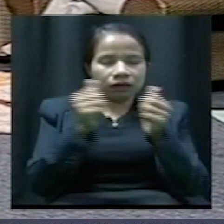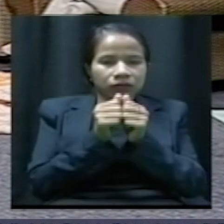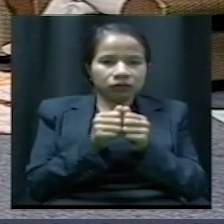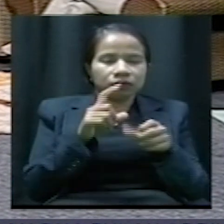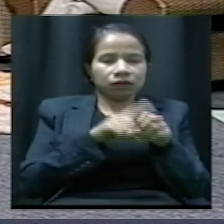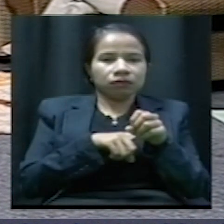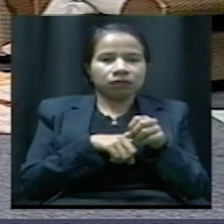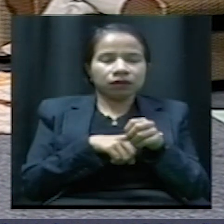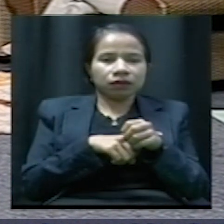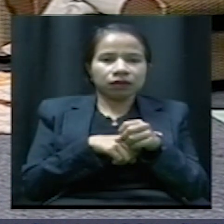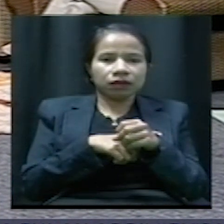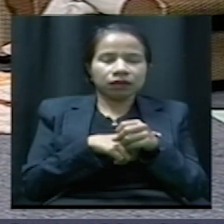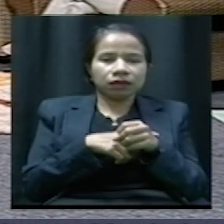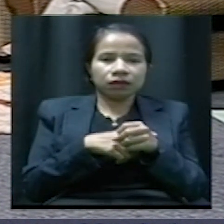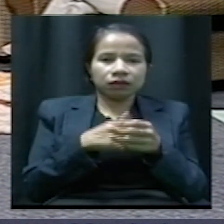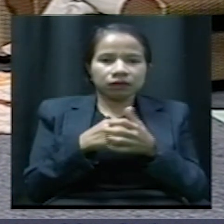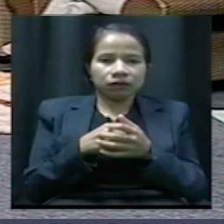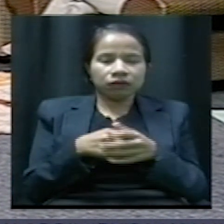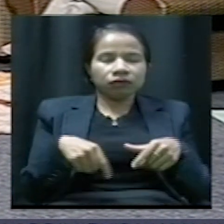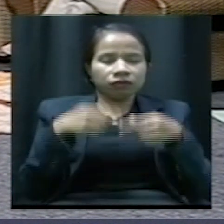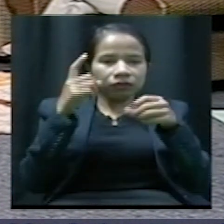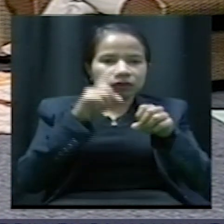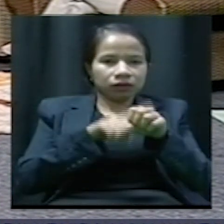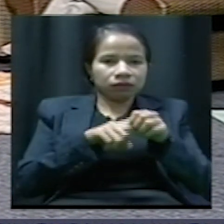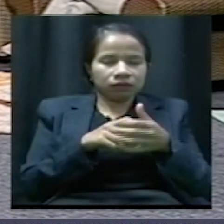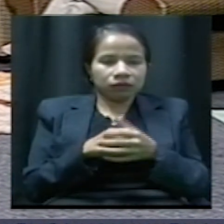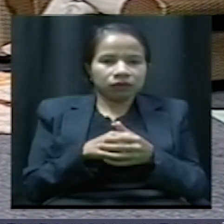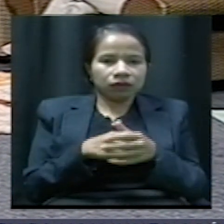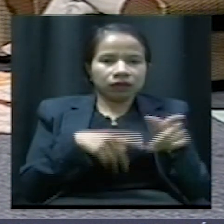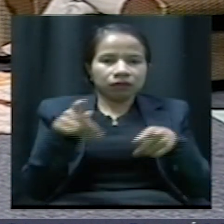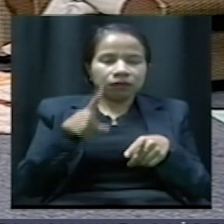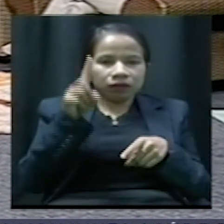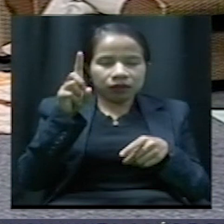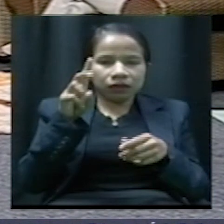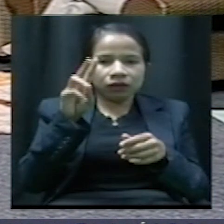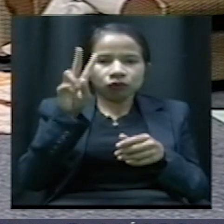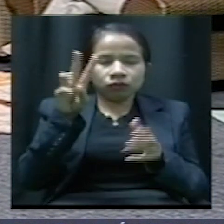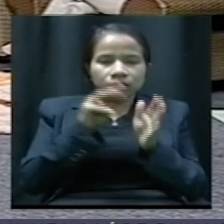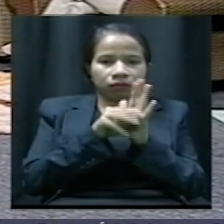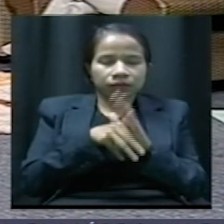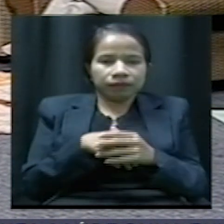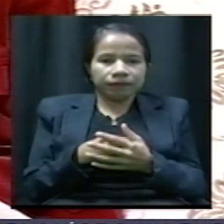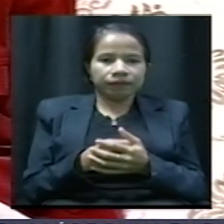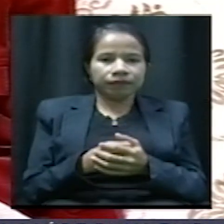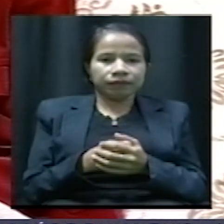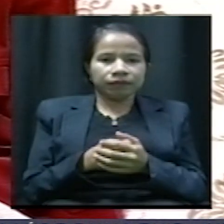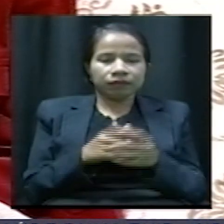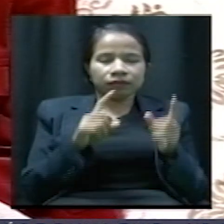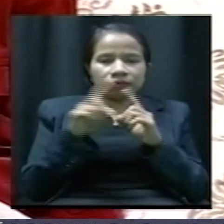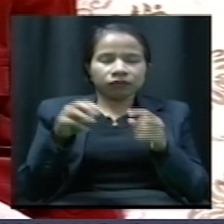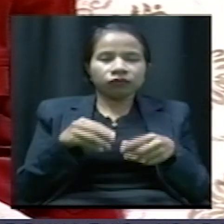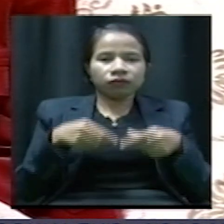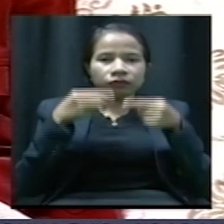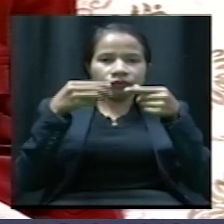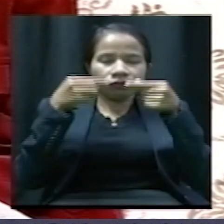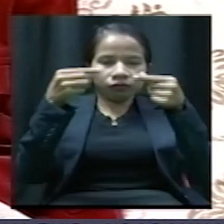ki depois tempo maka kotu ita hafo tempo kada emada 2 minutos ka 1 minuto atu hato